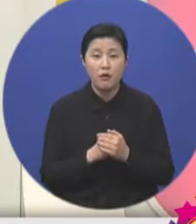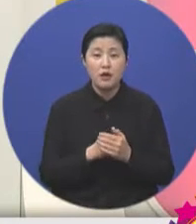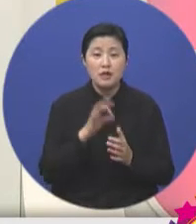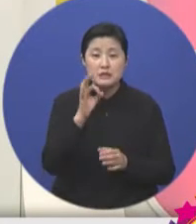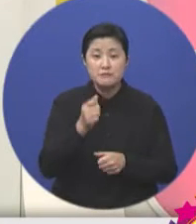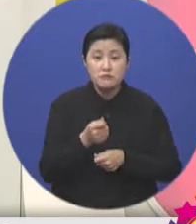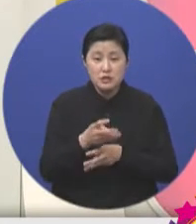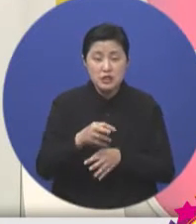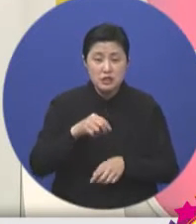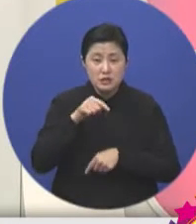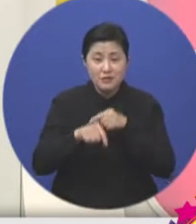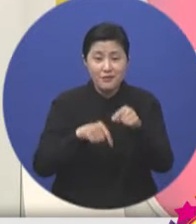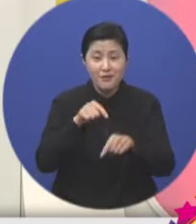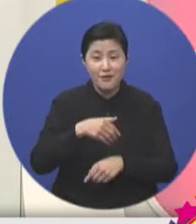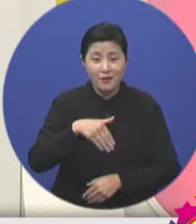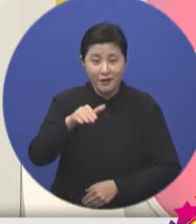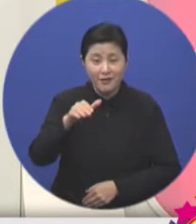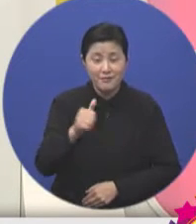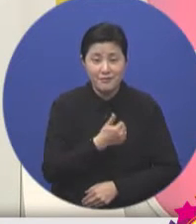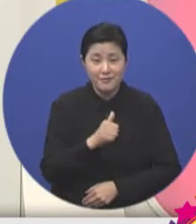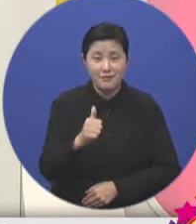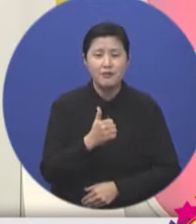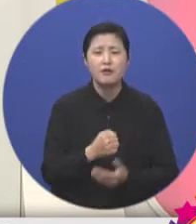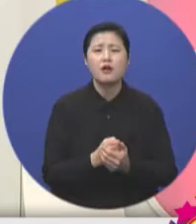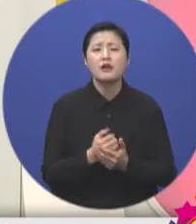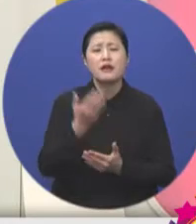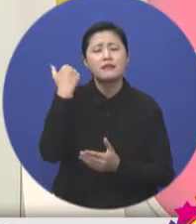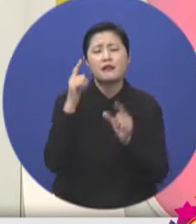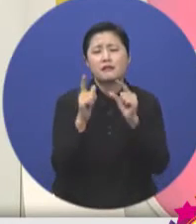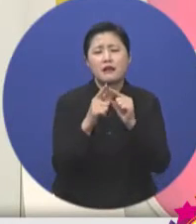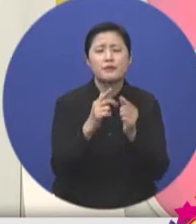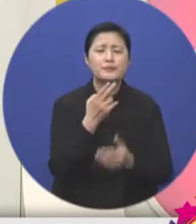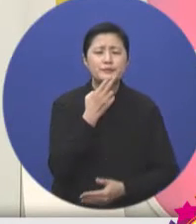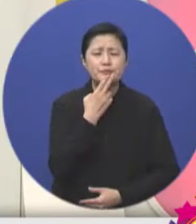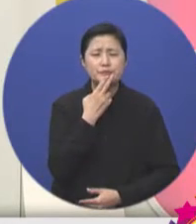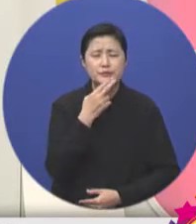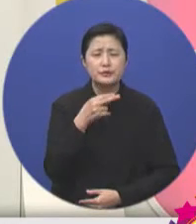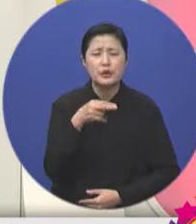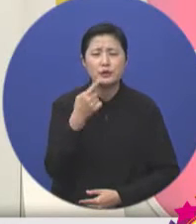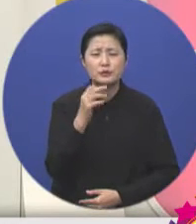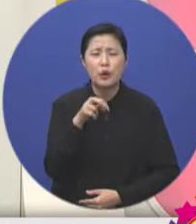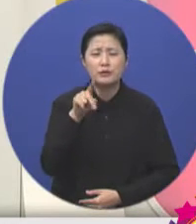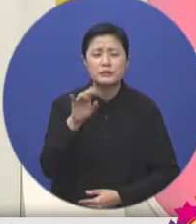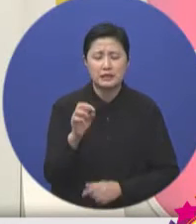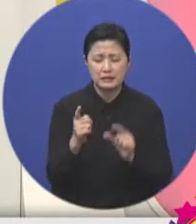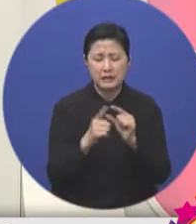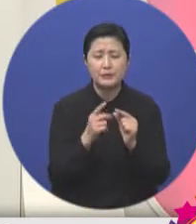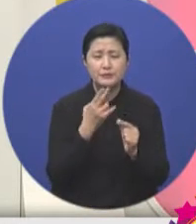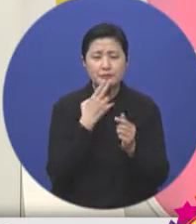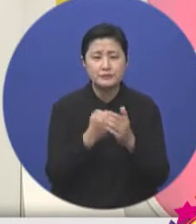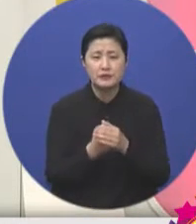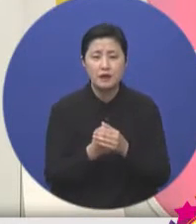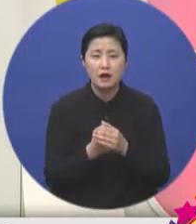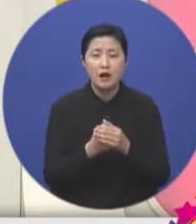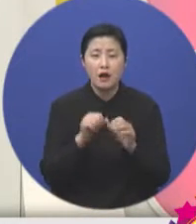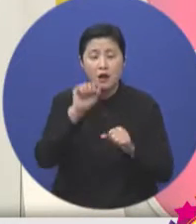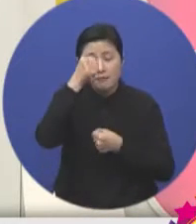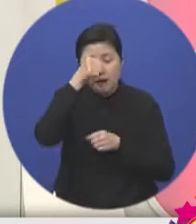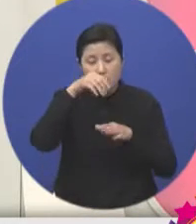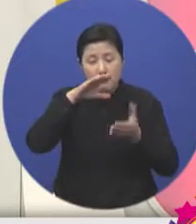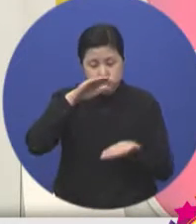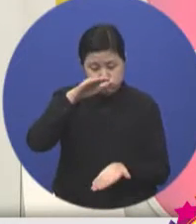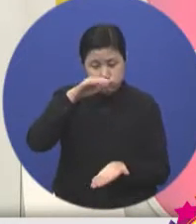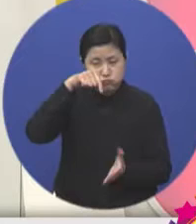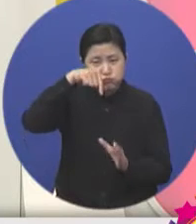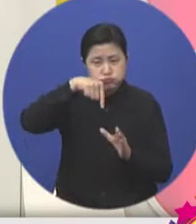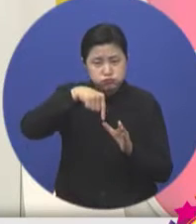16길을 걸어주셨는데 그런데 그때는 그런 용어가 없었어요. 들어보질 못했어요. 30cm면 들어가요.